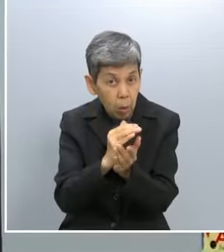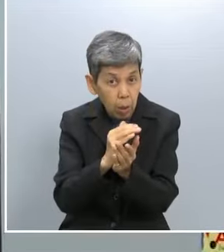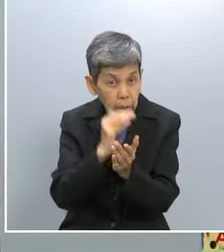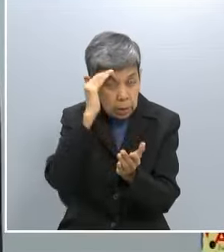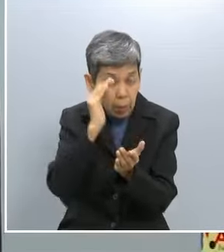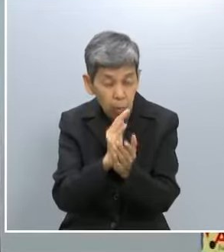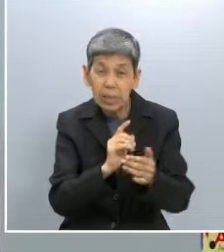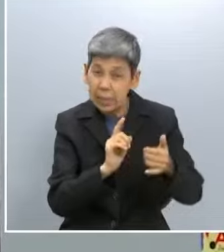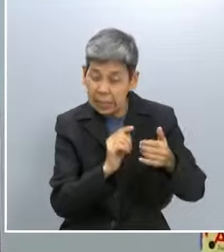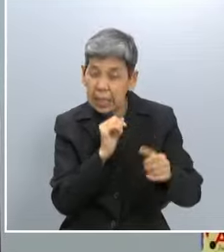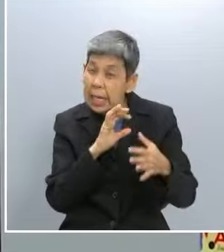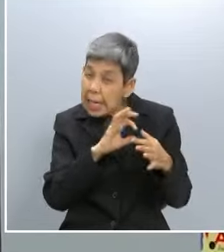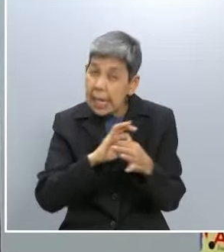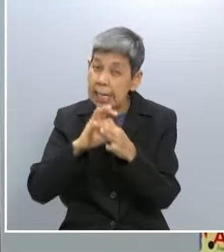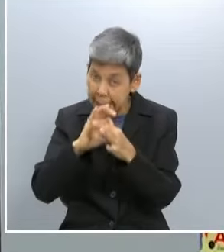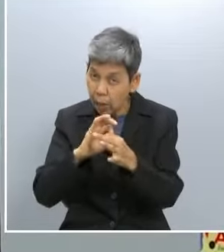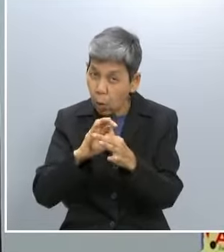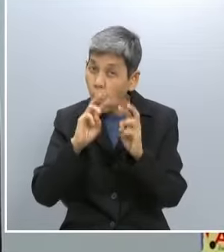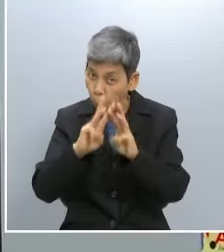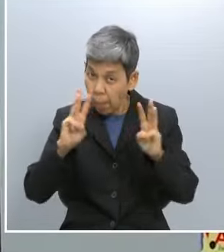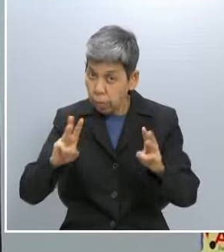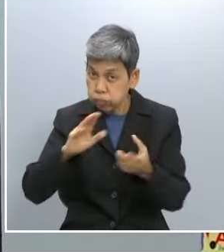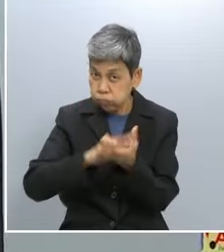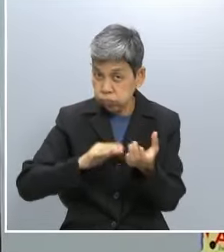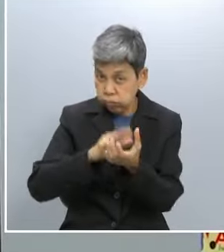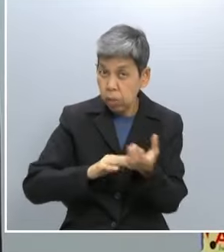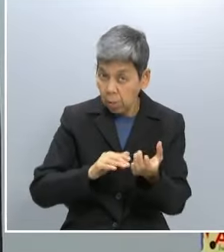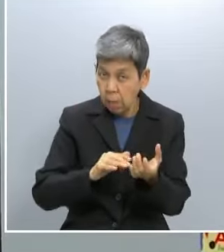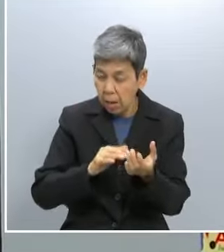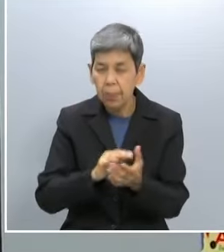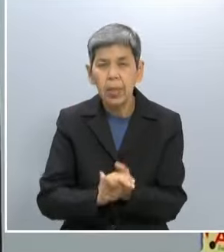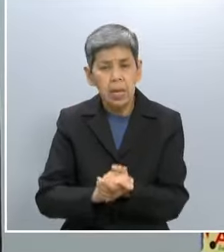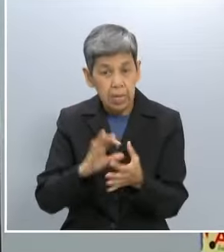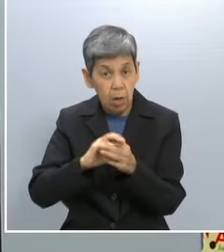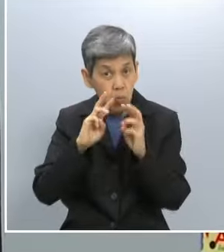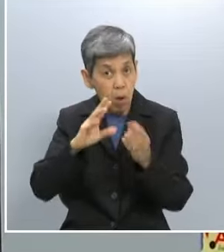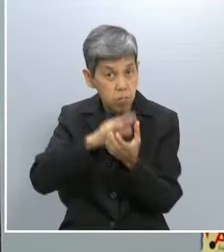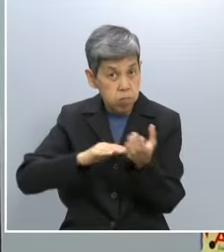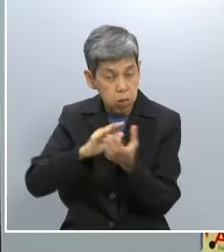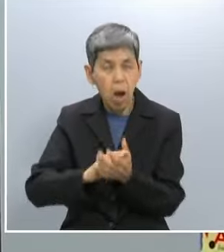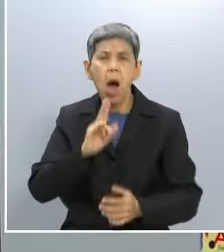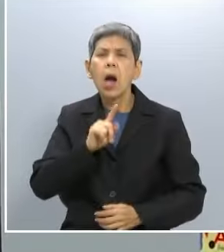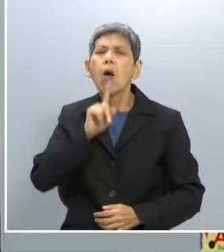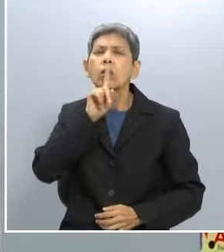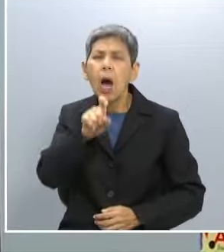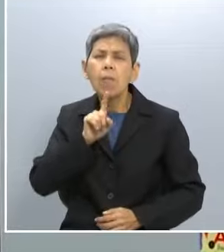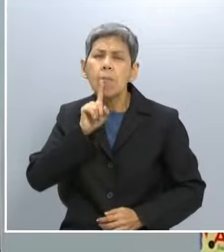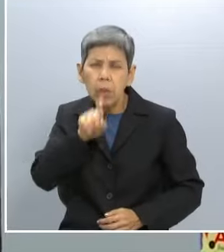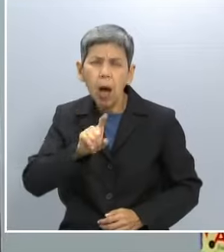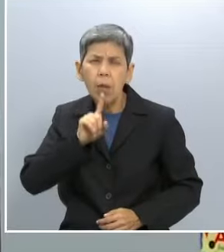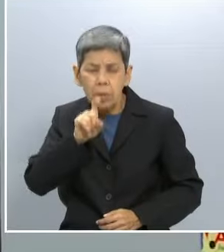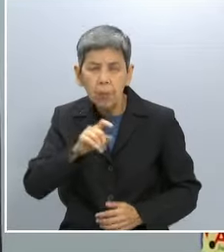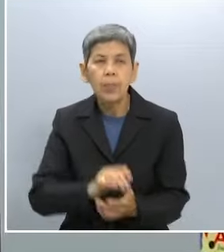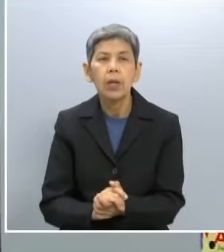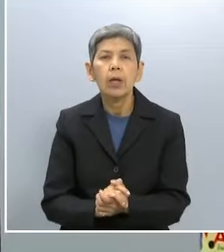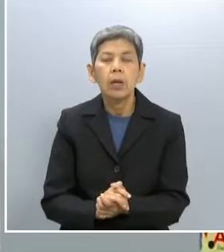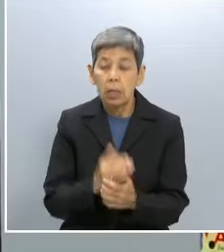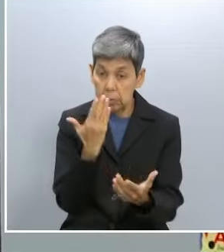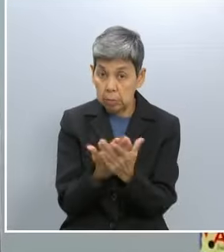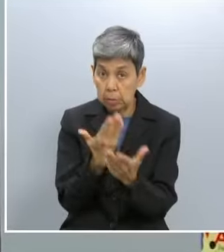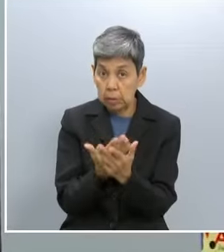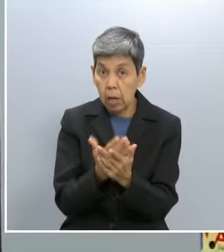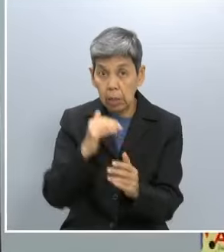นะฮะเกี่ยวข้องกับเว็บพนันนะครับคุณผู้ชมครับเกี่ยวข้องกับเว็บพนันนะฮะเมื่อนักข่าวถามจี้นะครับว่าเส้นทางการเงิน